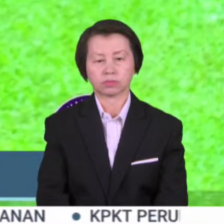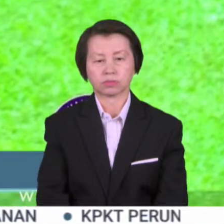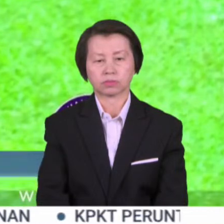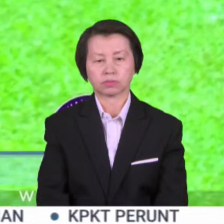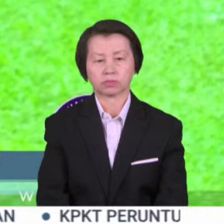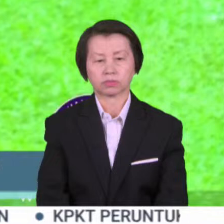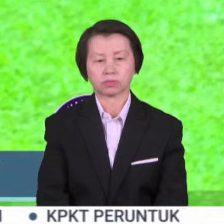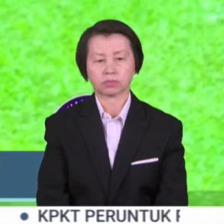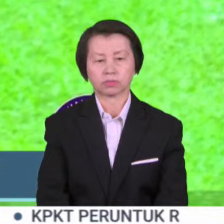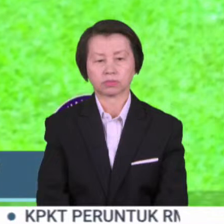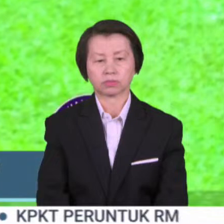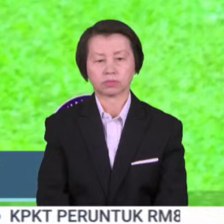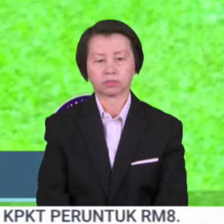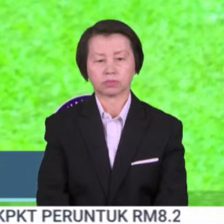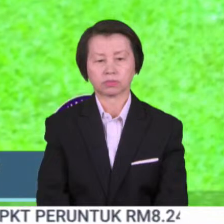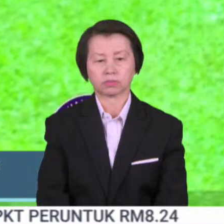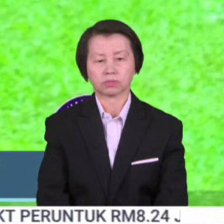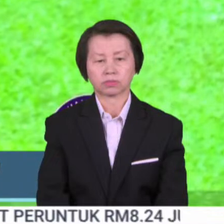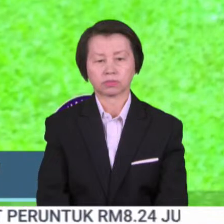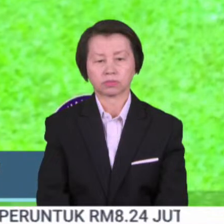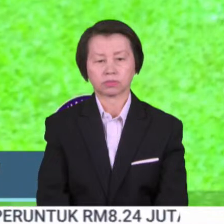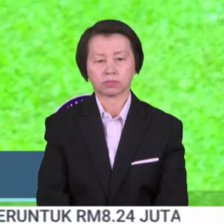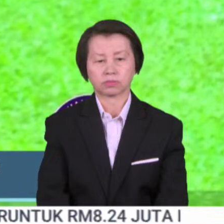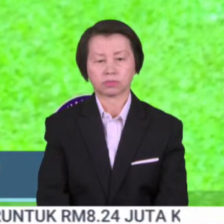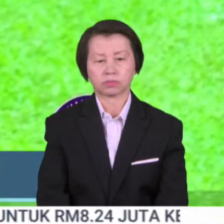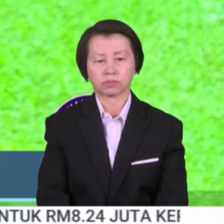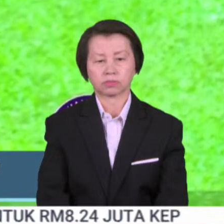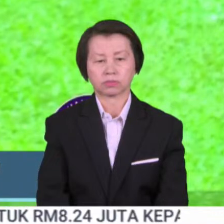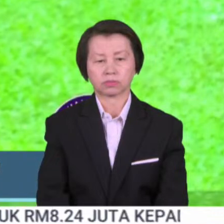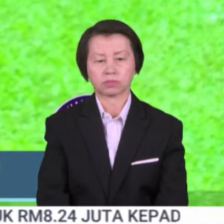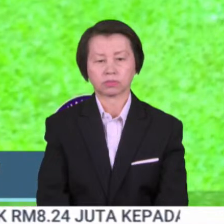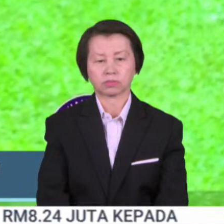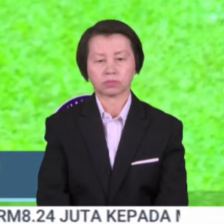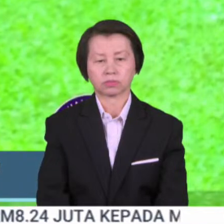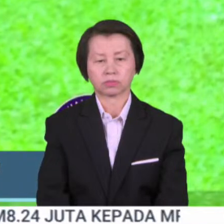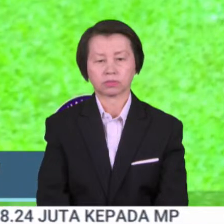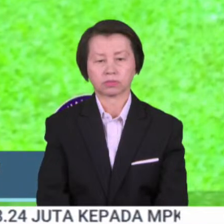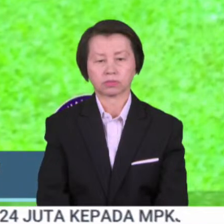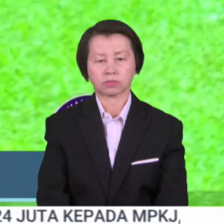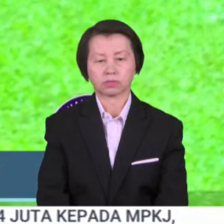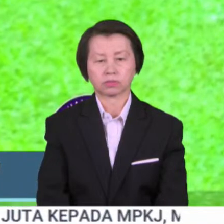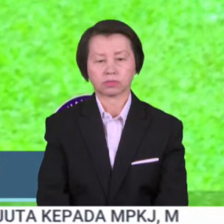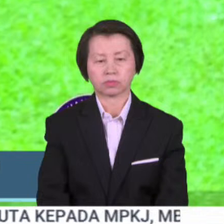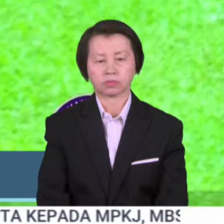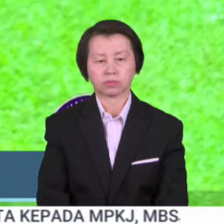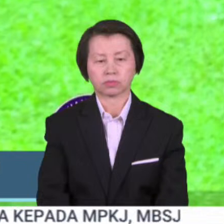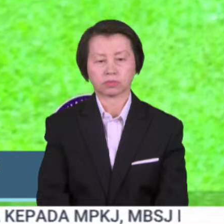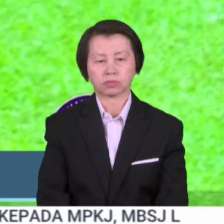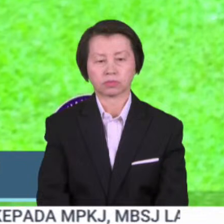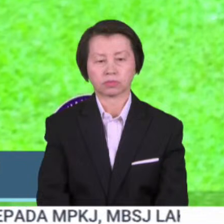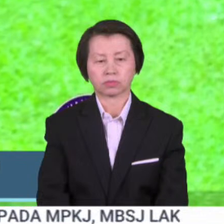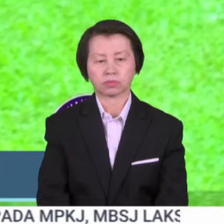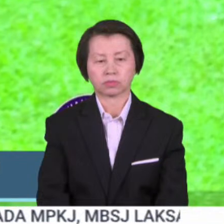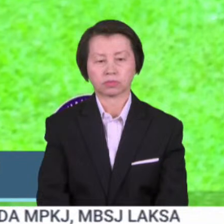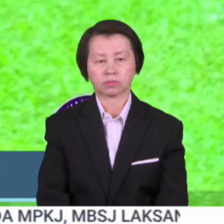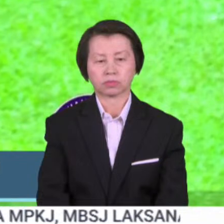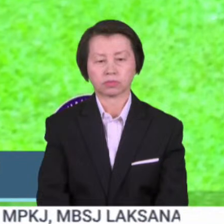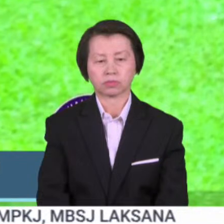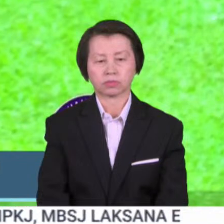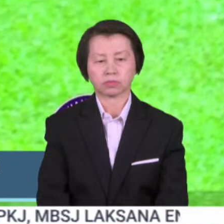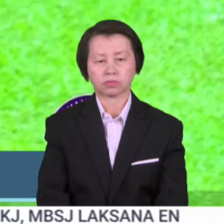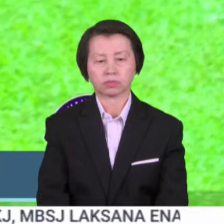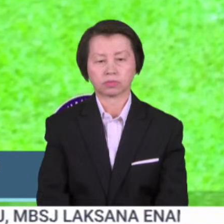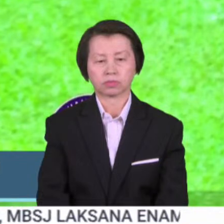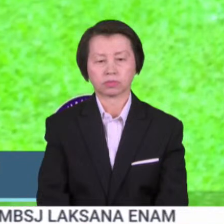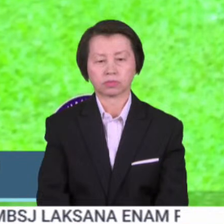aquí obviamente bueno pues muy contento no Del nivel Que he mostrado pero pero lo he dicho no me